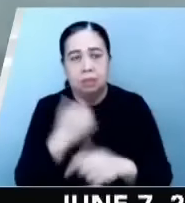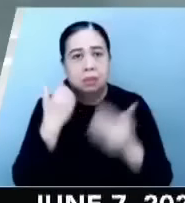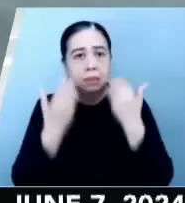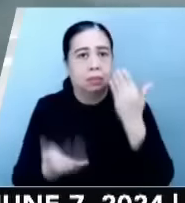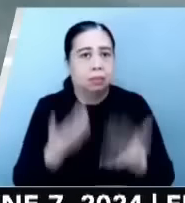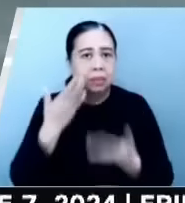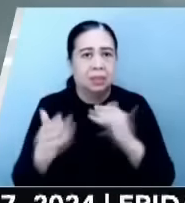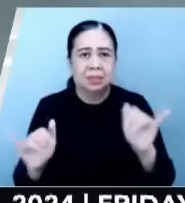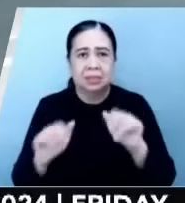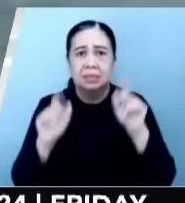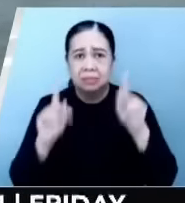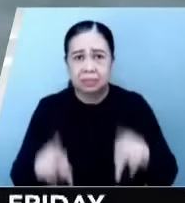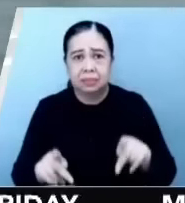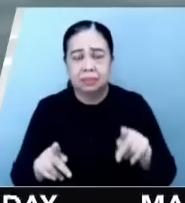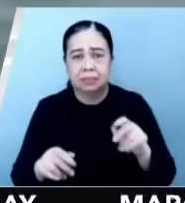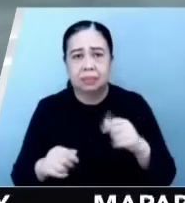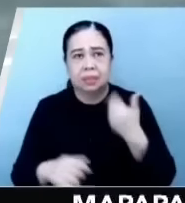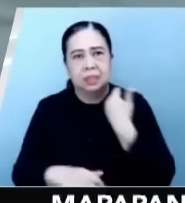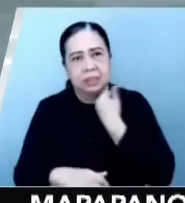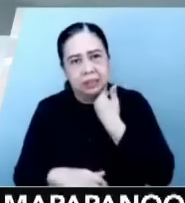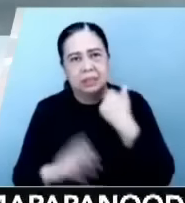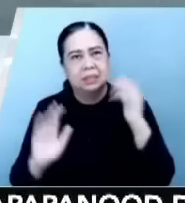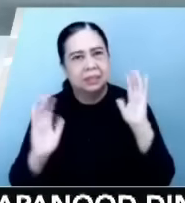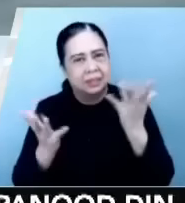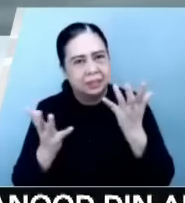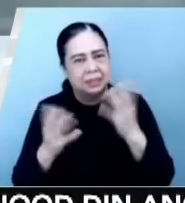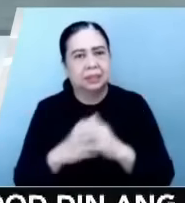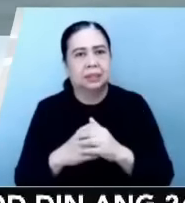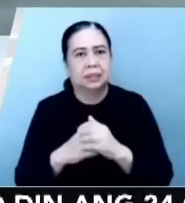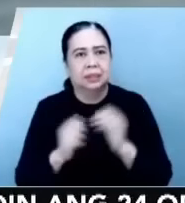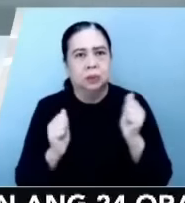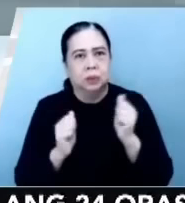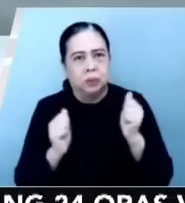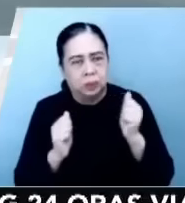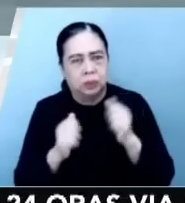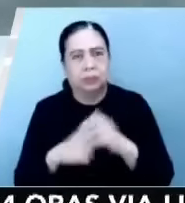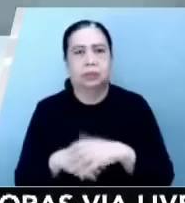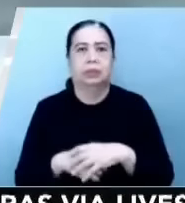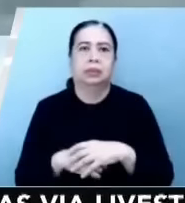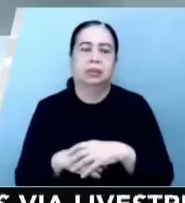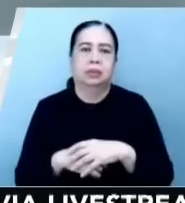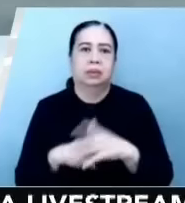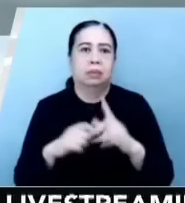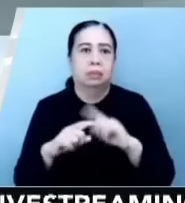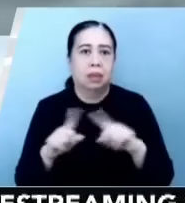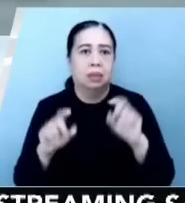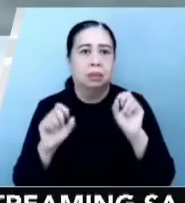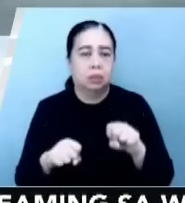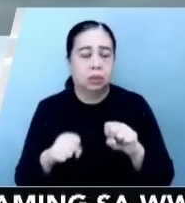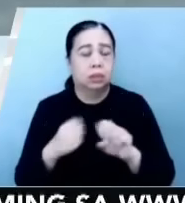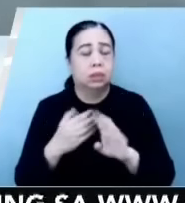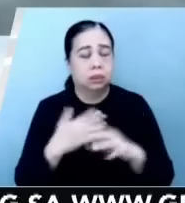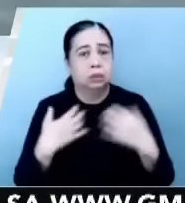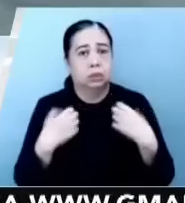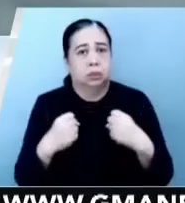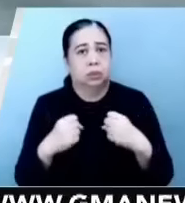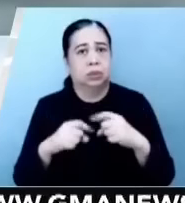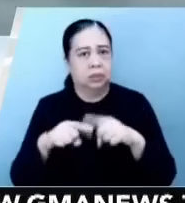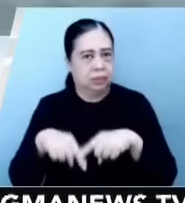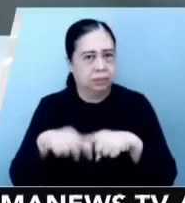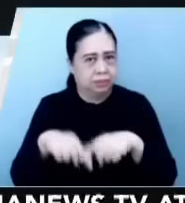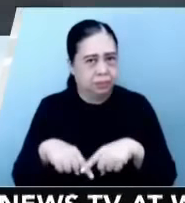tao, lalagnatin ka, mag-chills ka, pero pwede kang gumaling, pero pwede